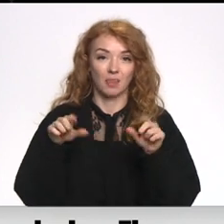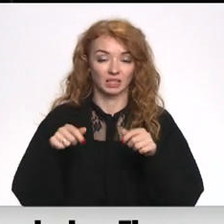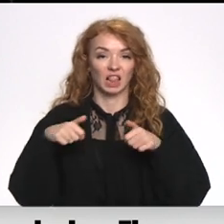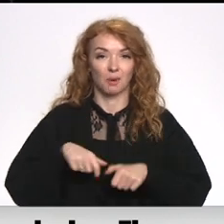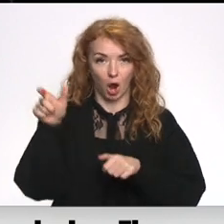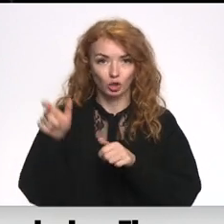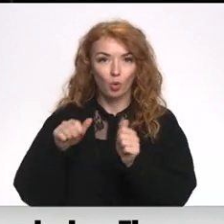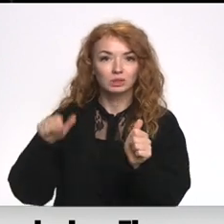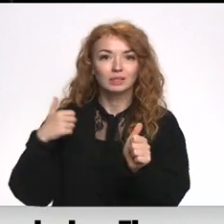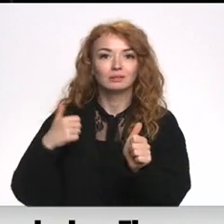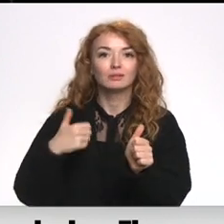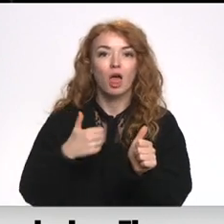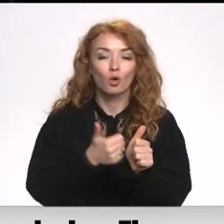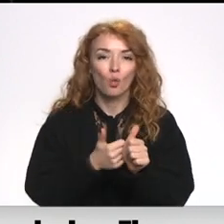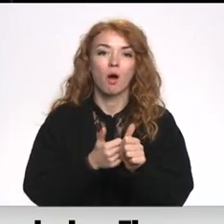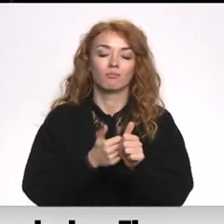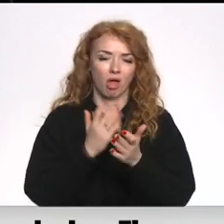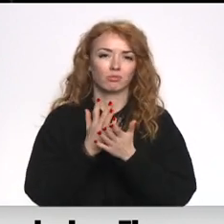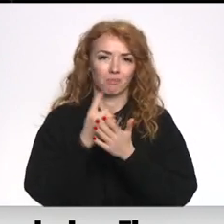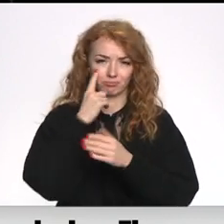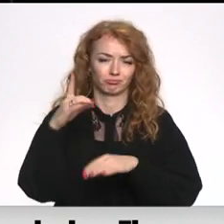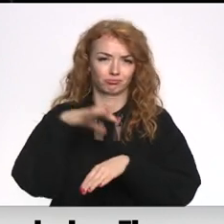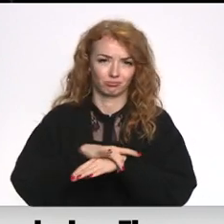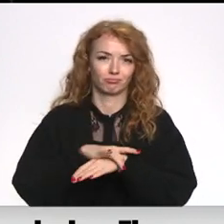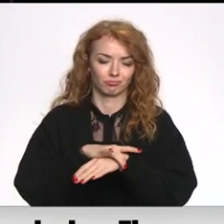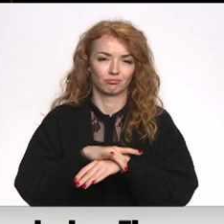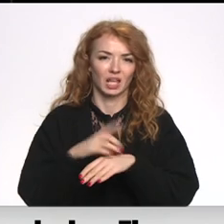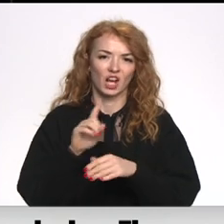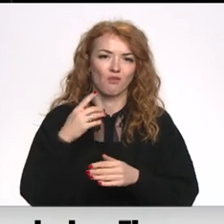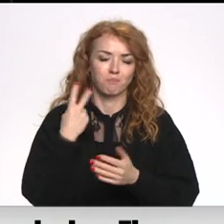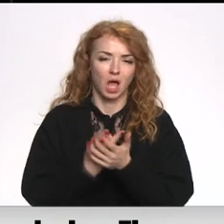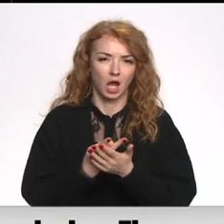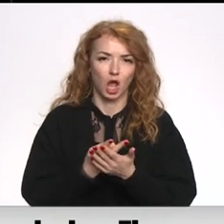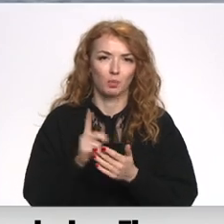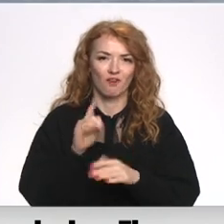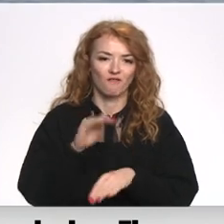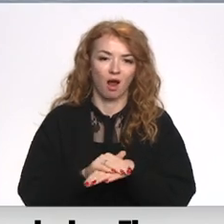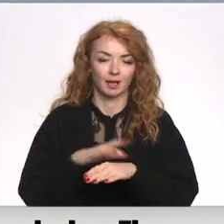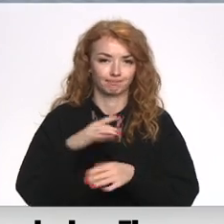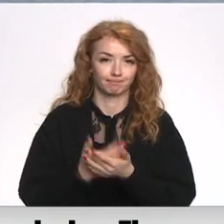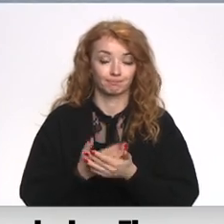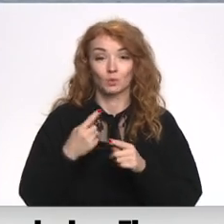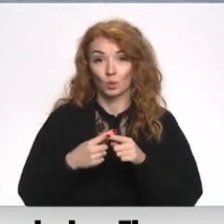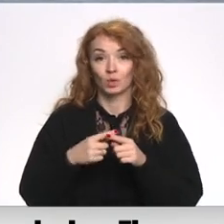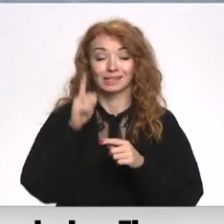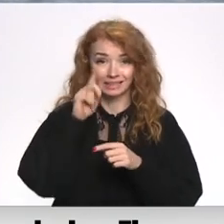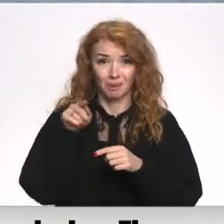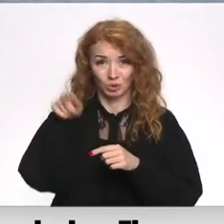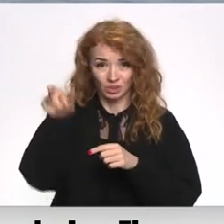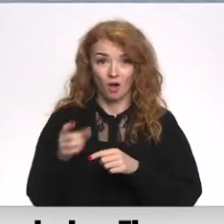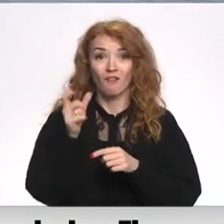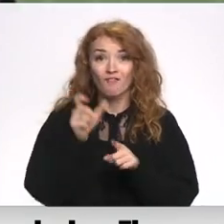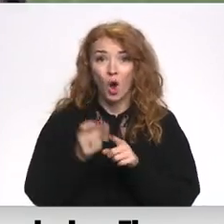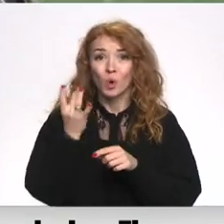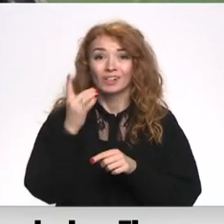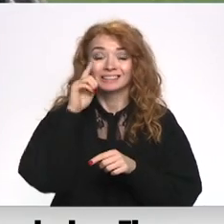nu, pārbaudījuši un secinājuši uz faktiem balstītās gadījumos. Mēs zinām viņu vārdus, uzvārdus, bet tiešām